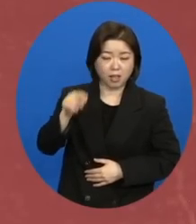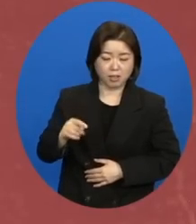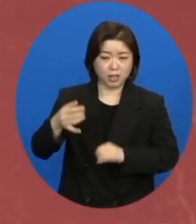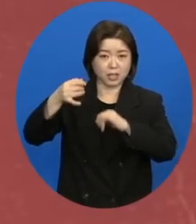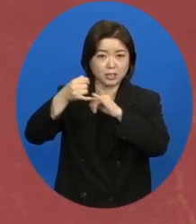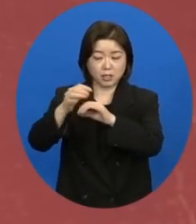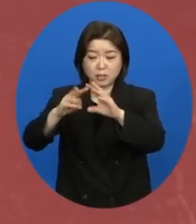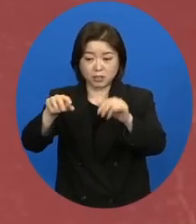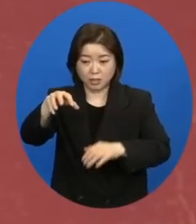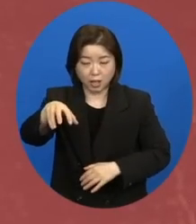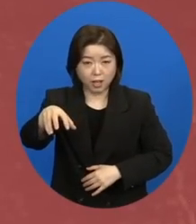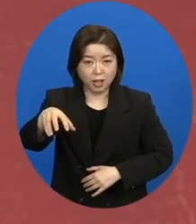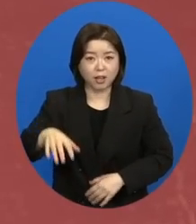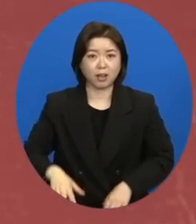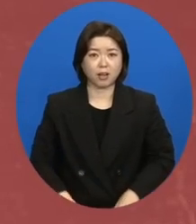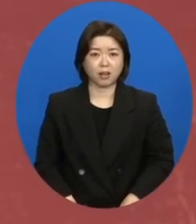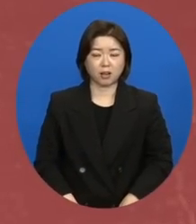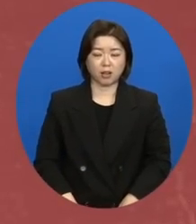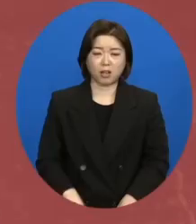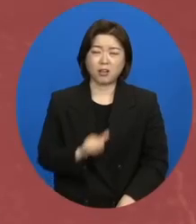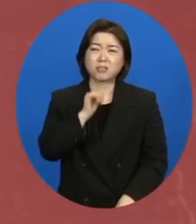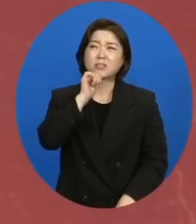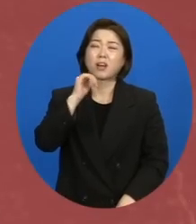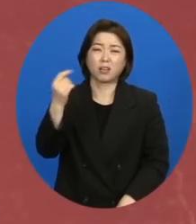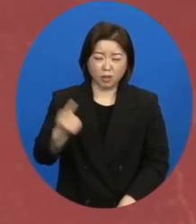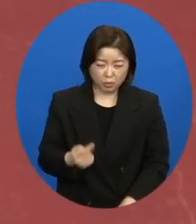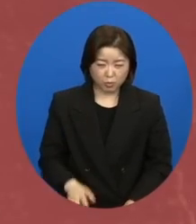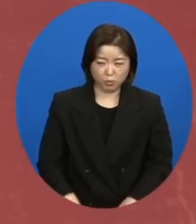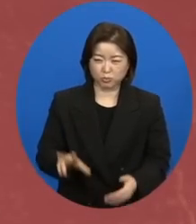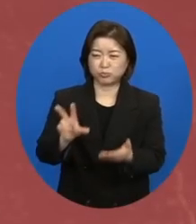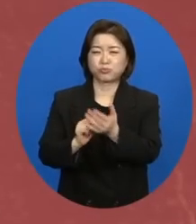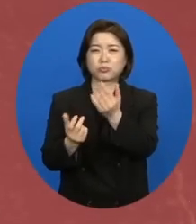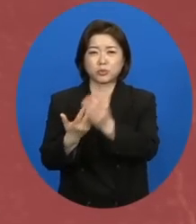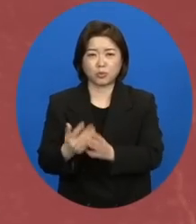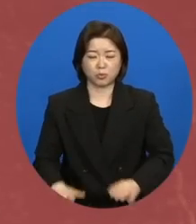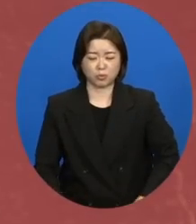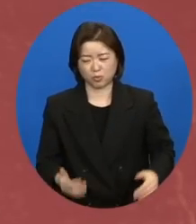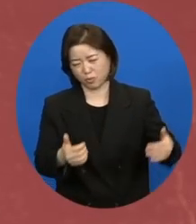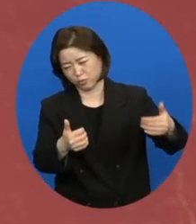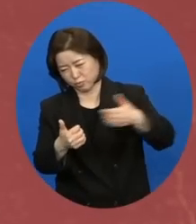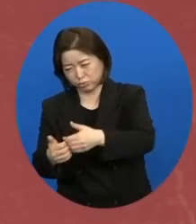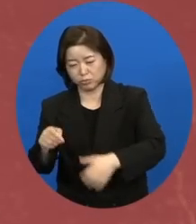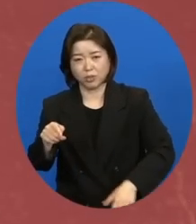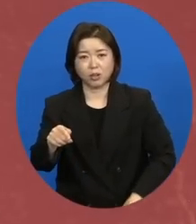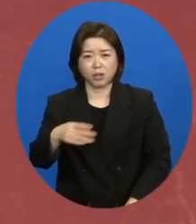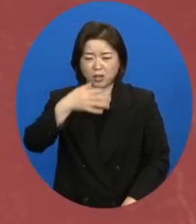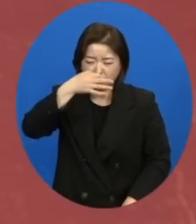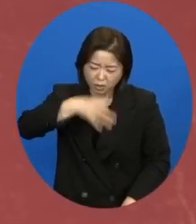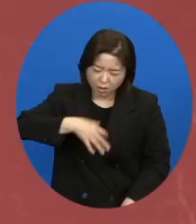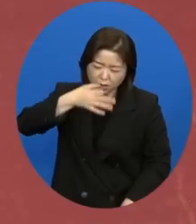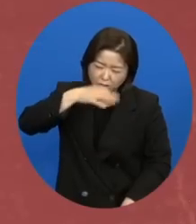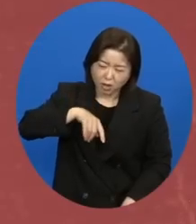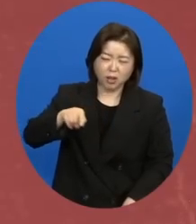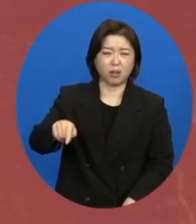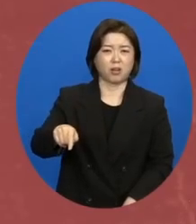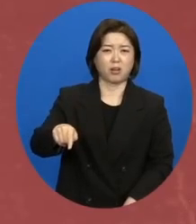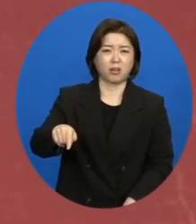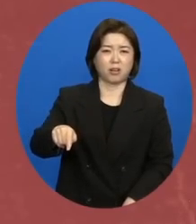언약의 땅에서 흉년 들고 문제 생기고 공격받고 왜 이렇게 힘든지 모르겠어.